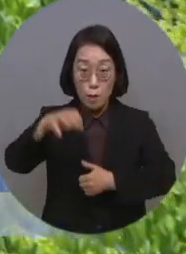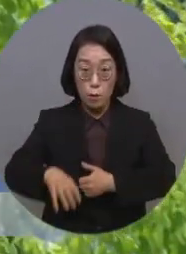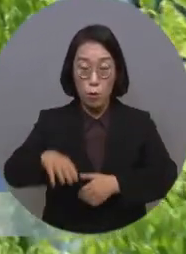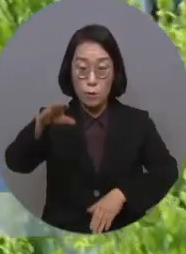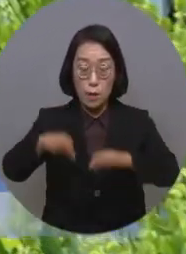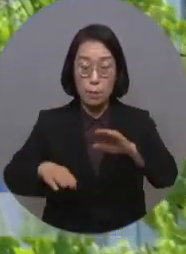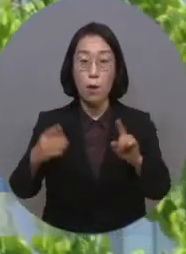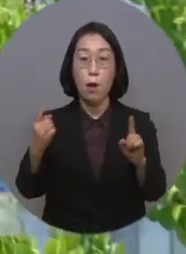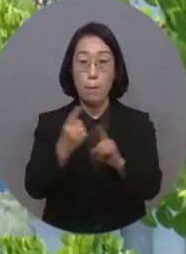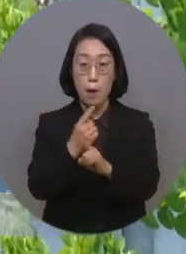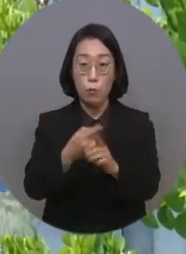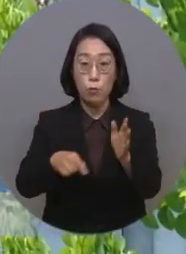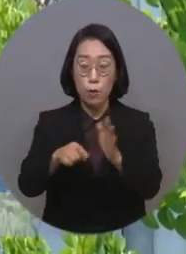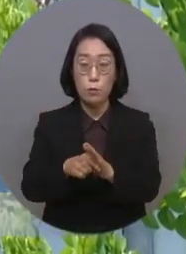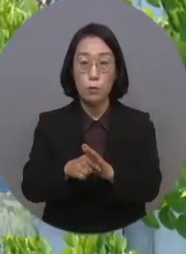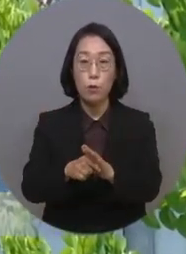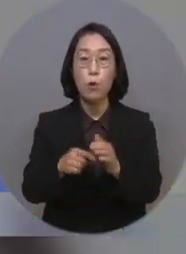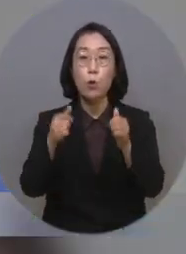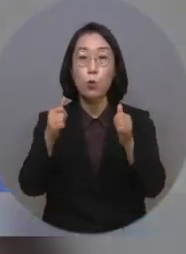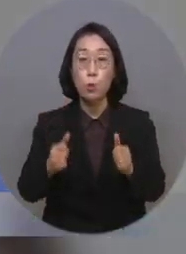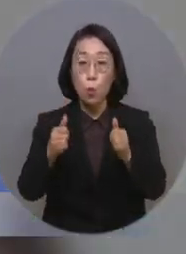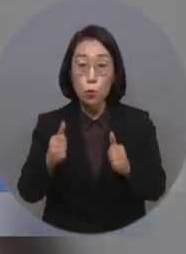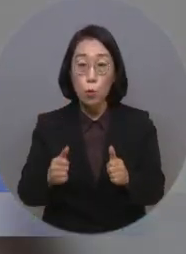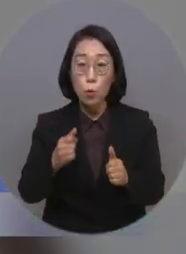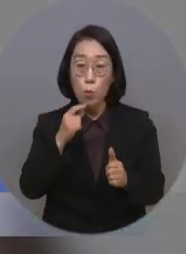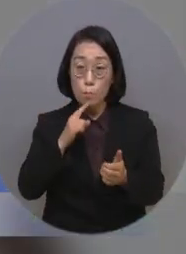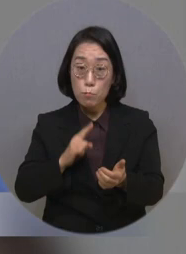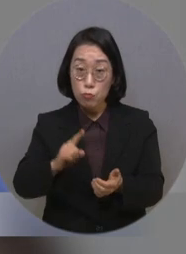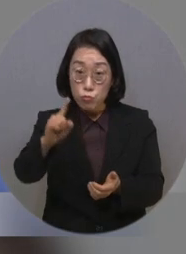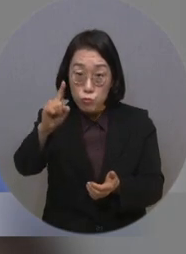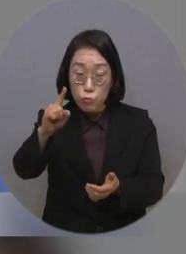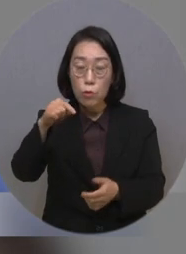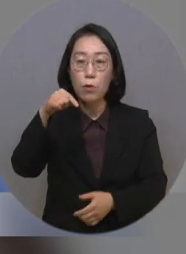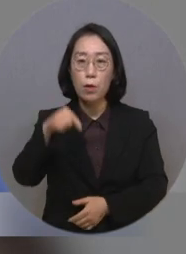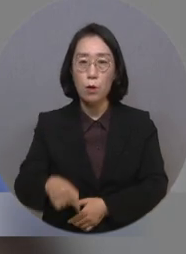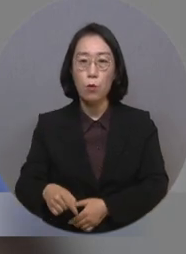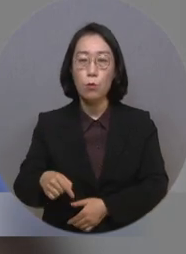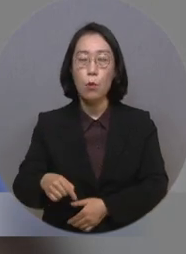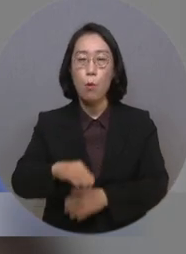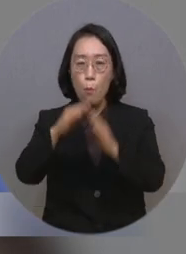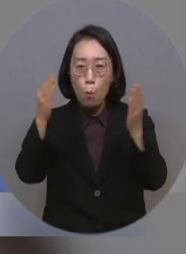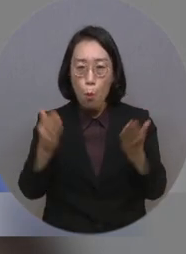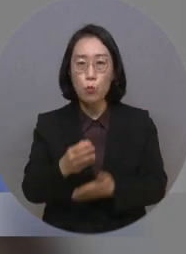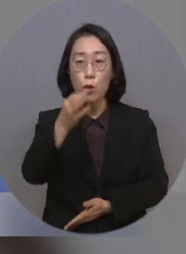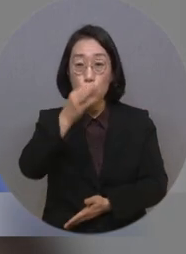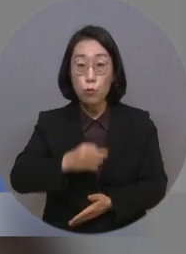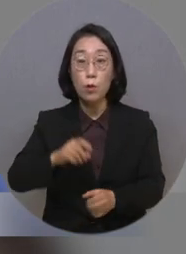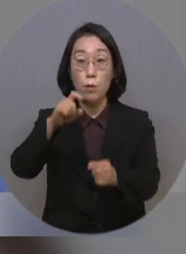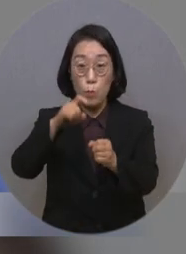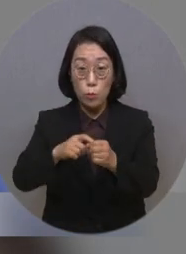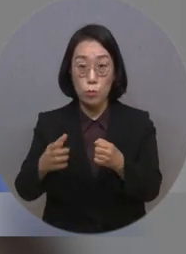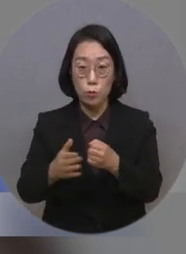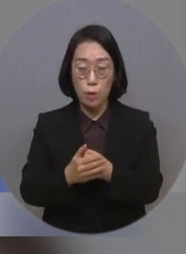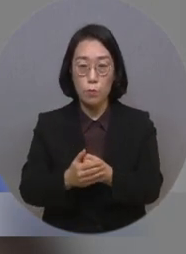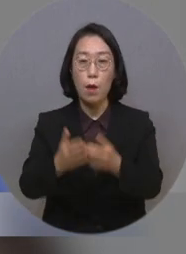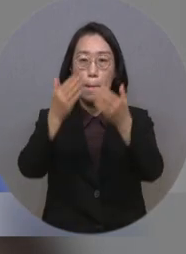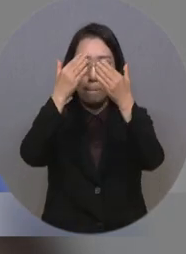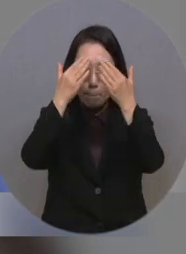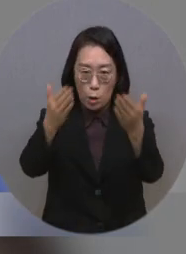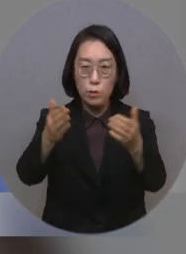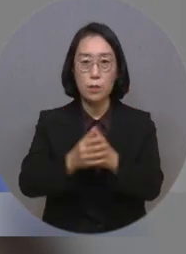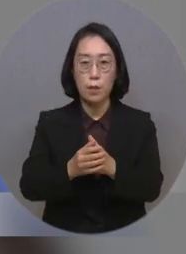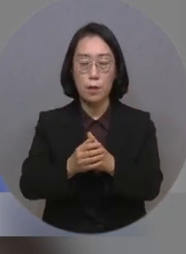행위를 시정하기 위해 제기된 소송의 경우 소송의 공익성 등을 고려해 소송 비용을 면제할 수 있도록 하는